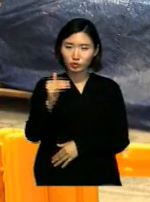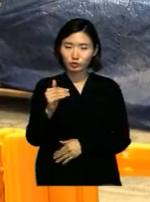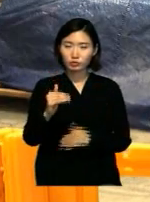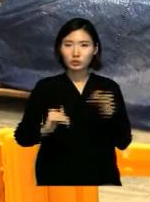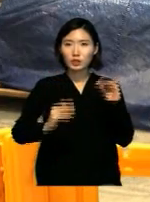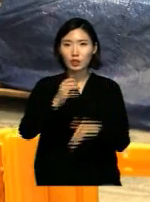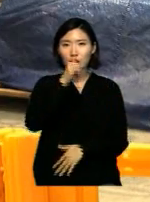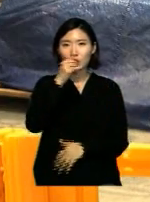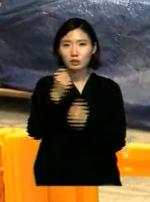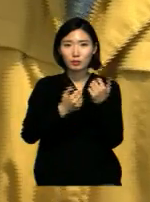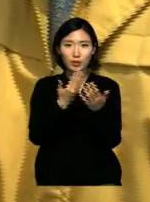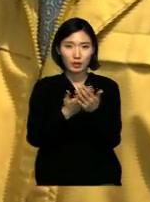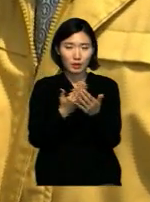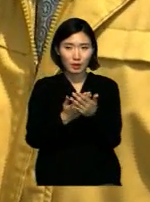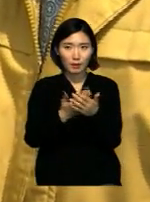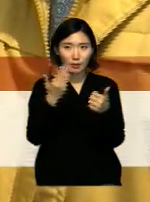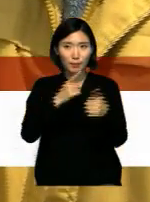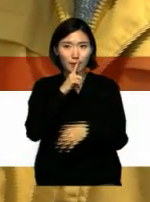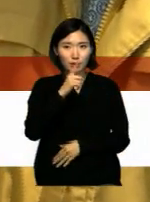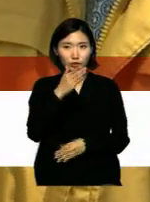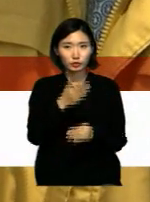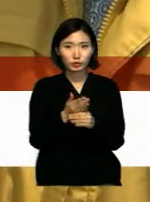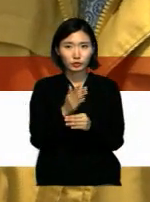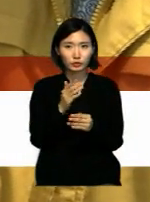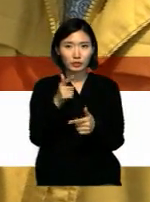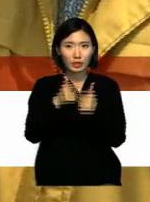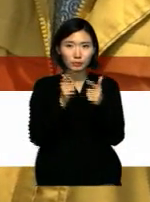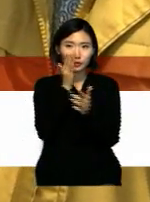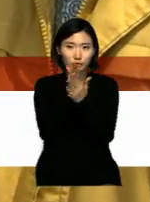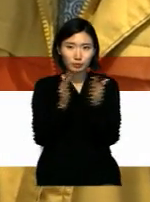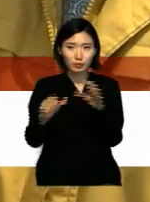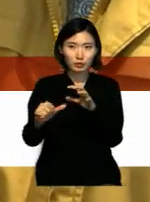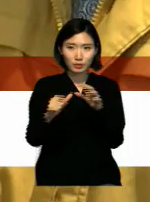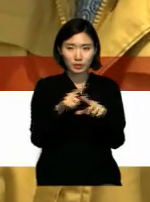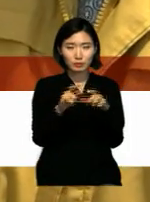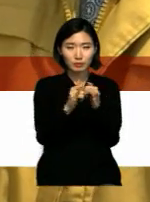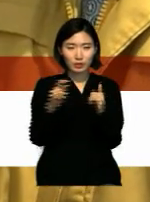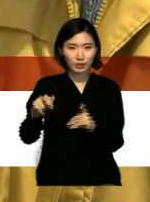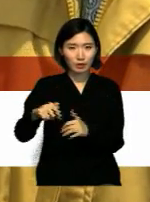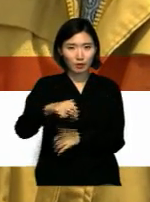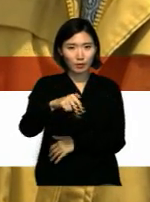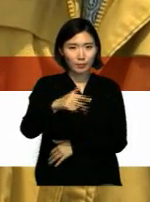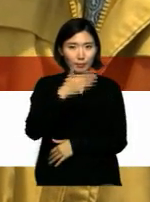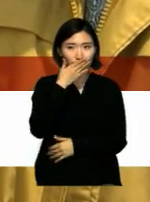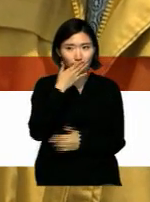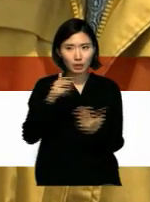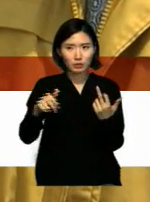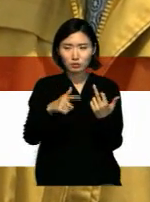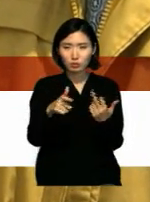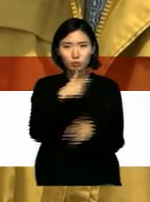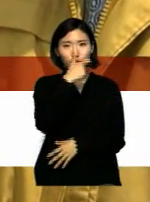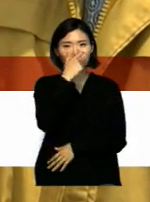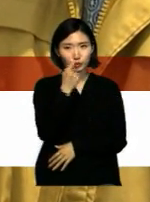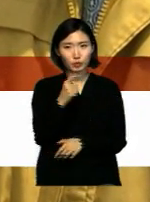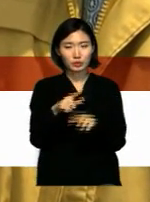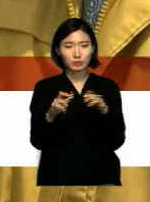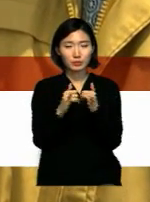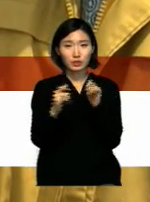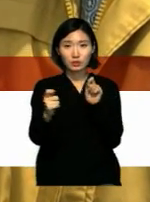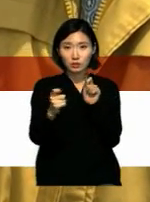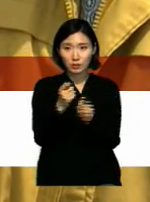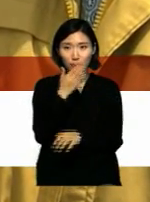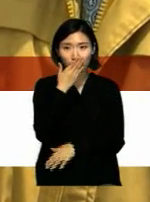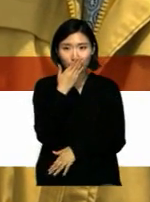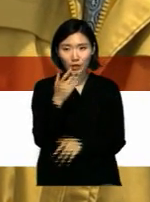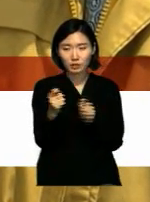설명을 요구합니다. 그 나무 숲을 이용해가지고 시민들이 걸을 수 있는 산책로가 너무 안돼 있고, 그리고 시민들이 접근할 수